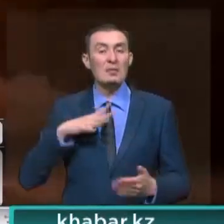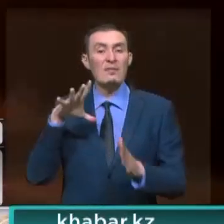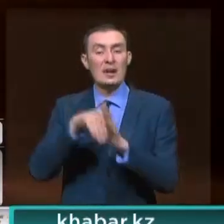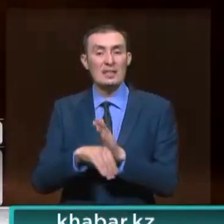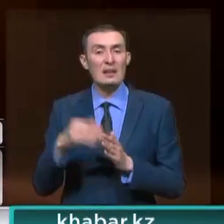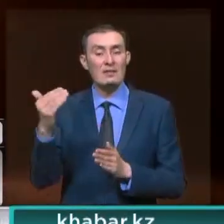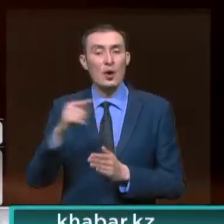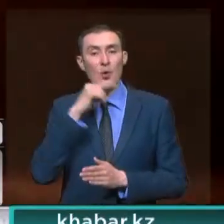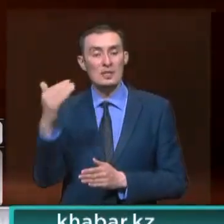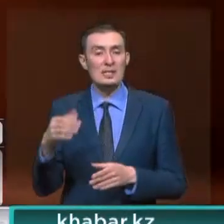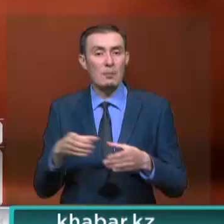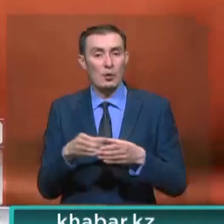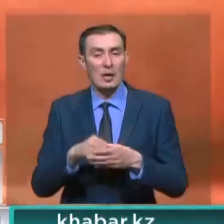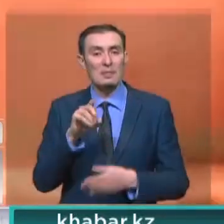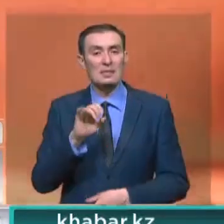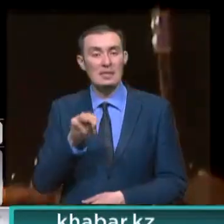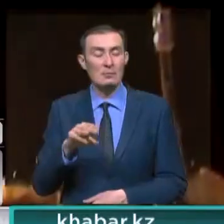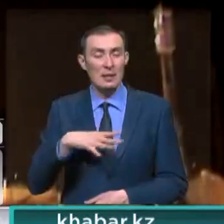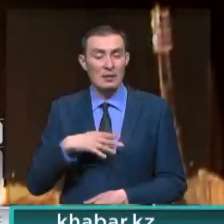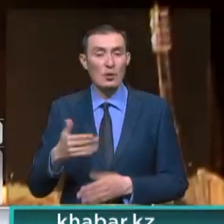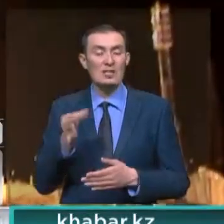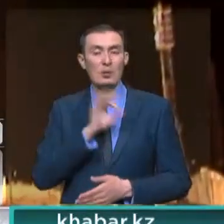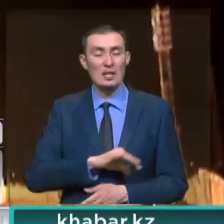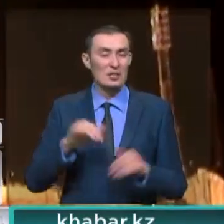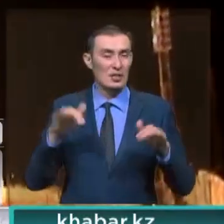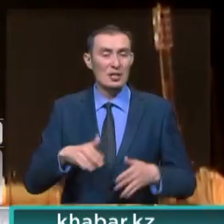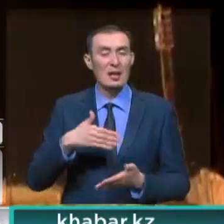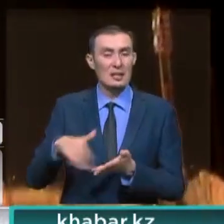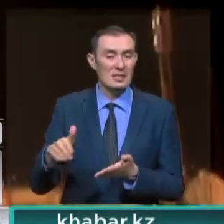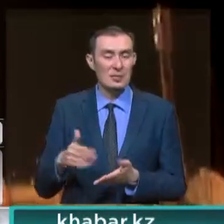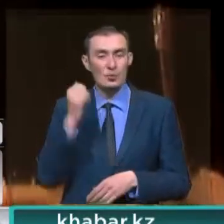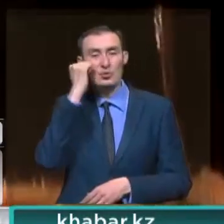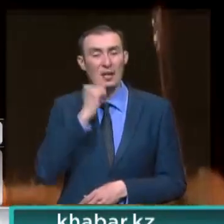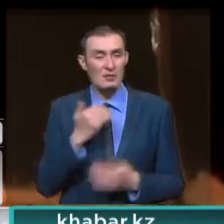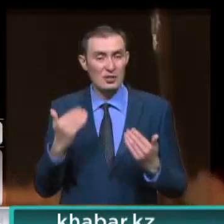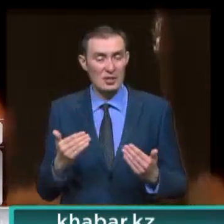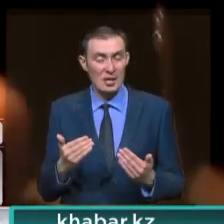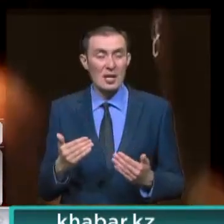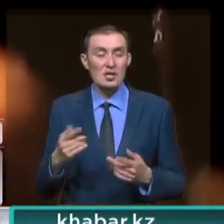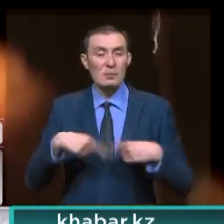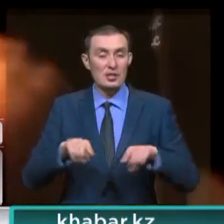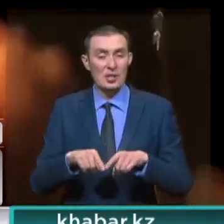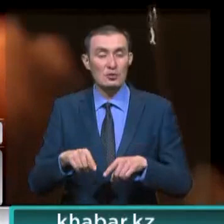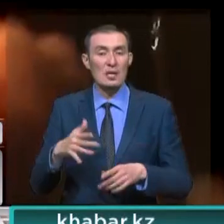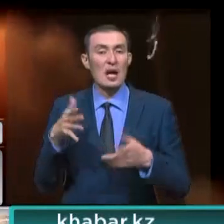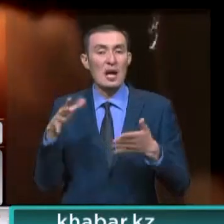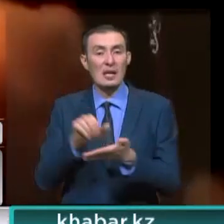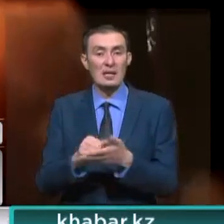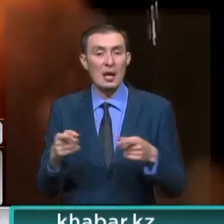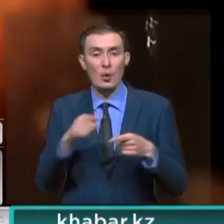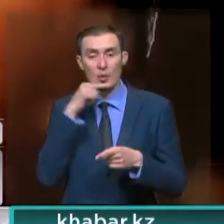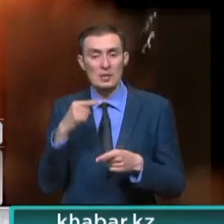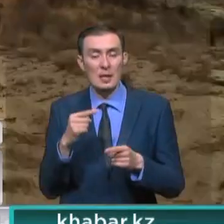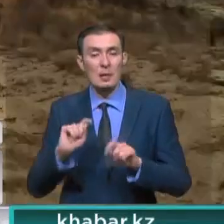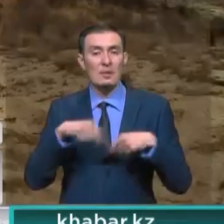в состав космической ракетной системы «Зенит». От ее эксплуатации было решено отказаться, как от устаревшей. Площадки уже вывели из состава арендуемых Россией